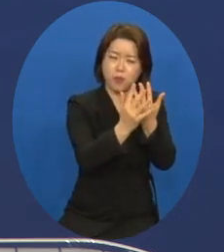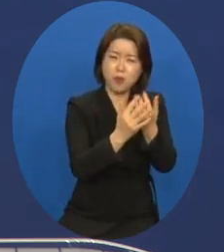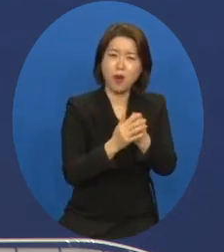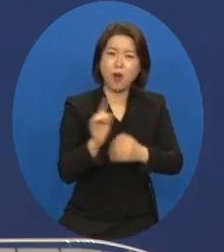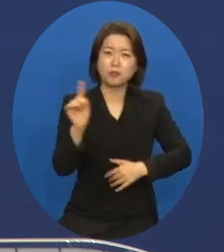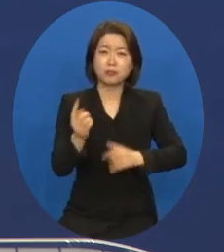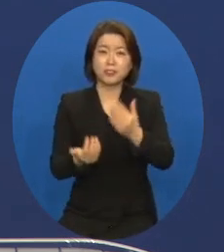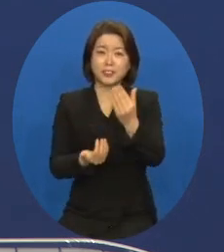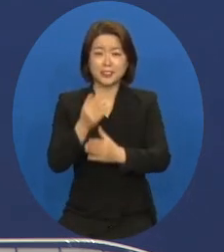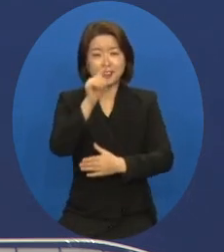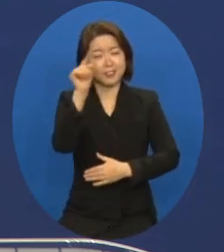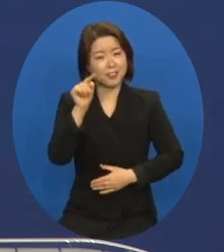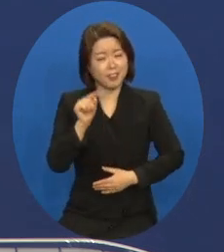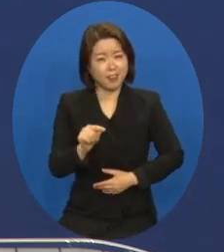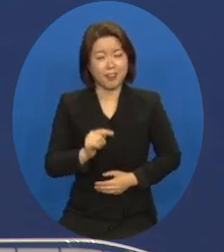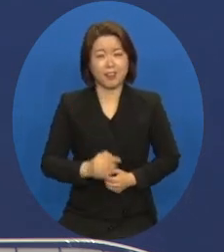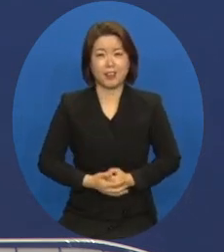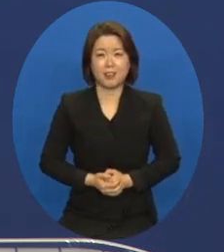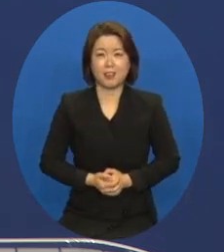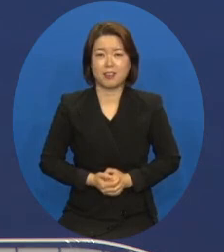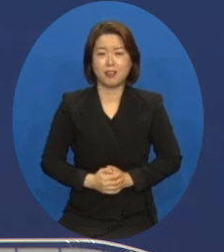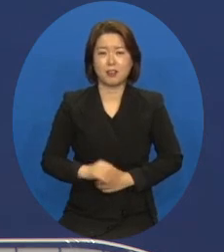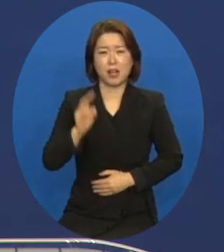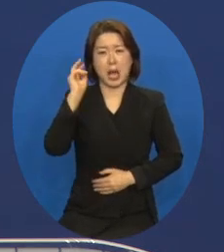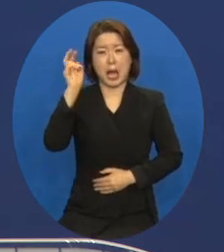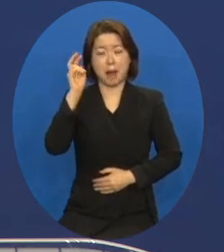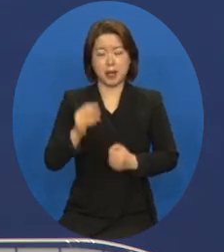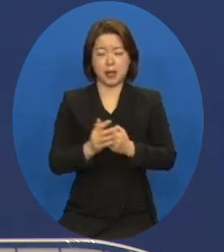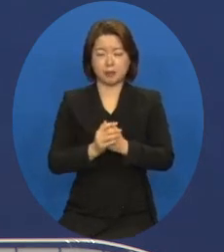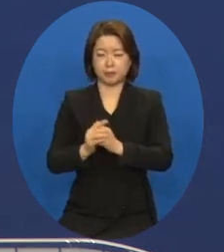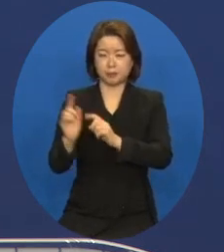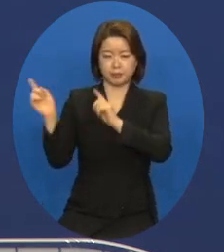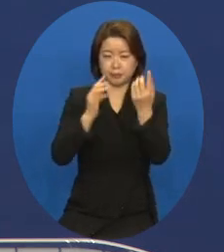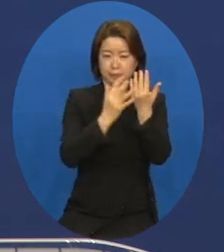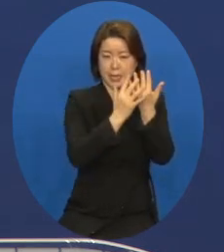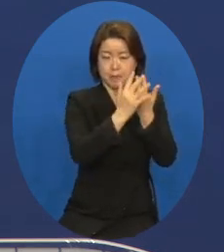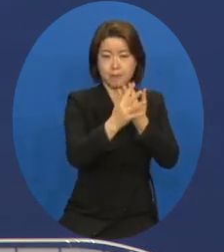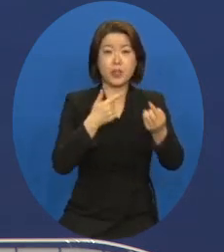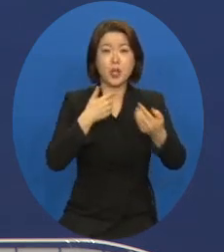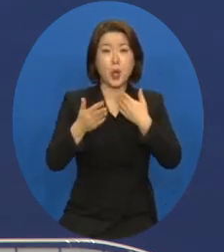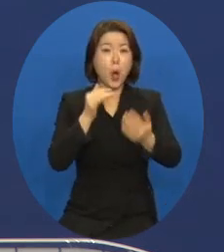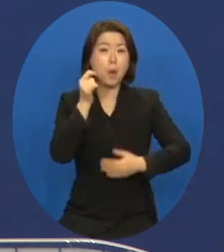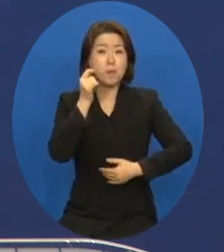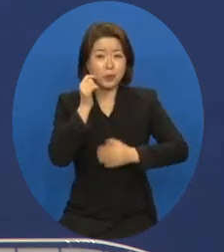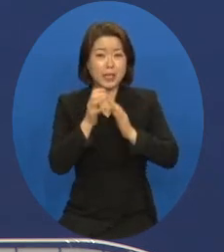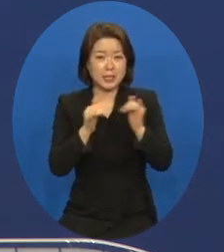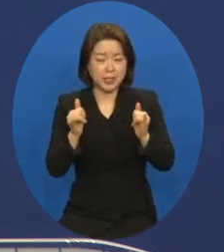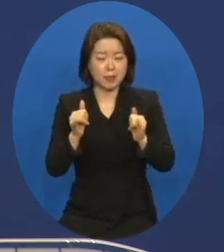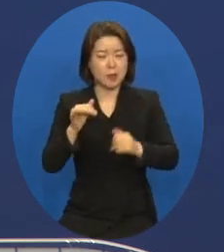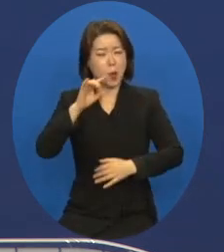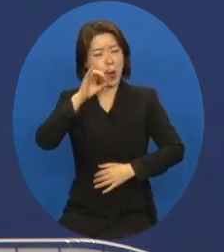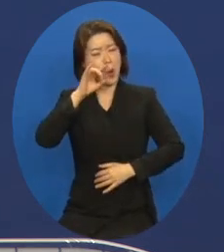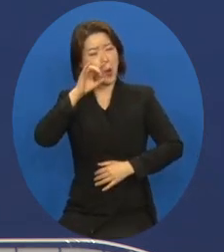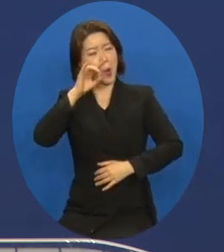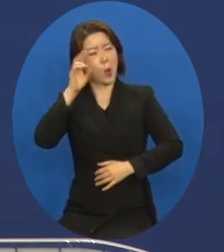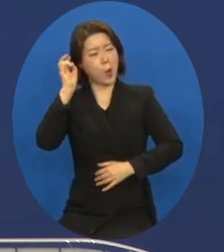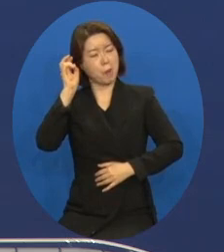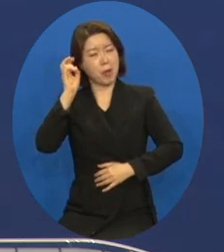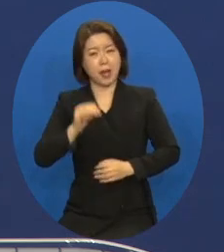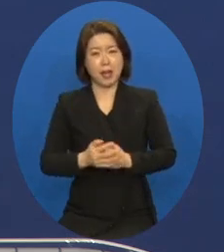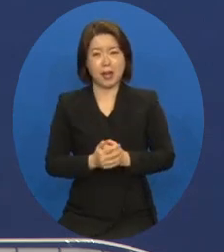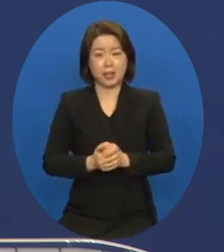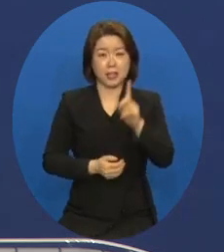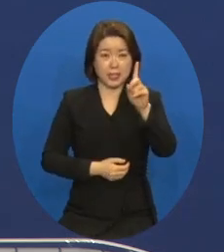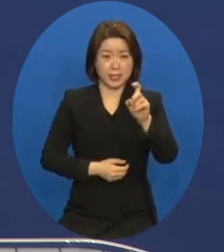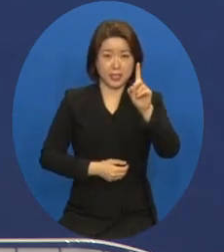일어나는 것일까 아마 부응을 경험해보지 못한 분들은 궁금하실 겁니다 11절